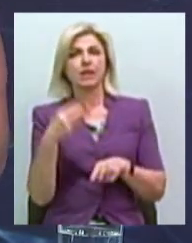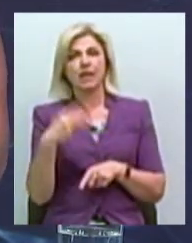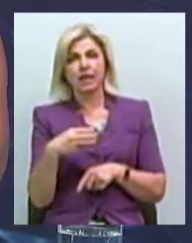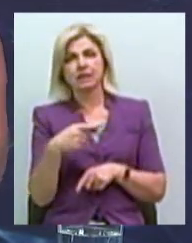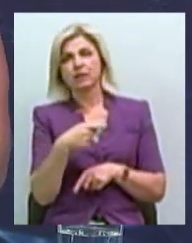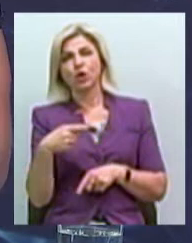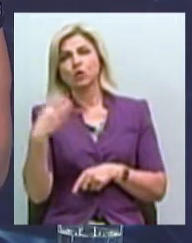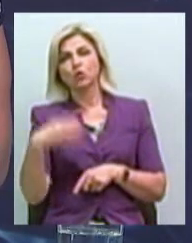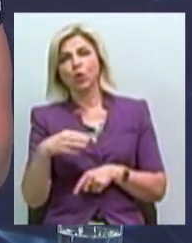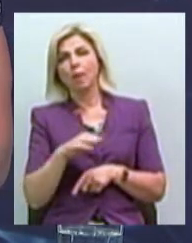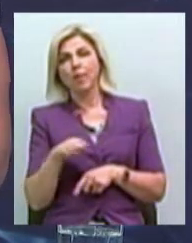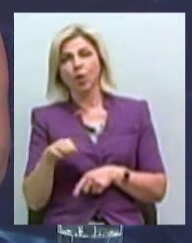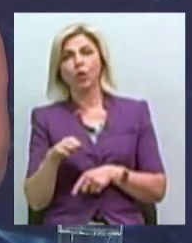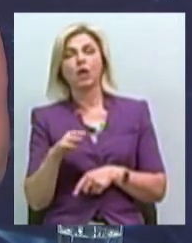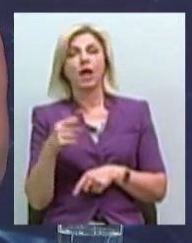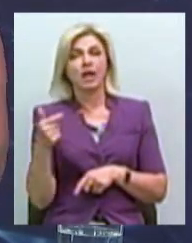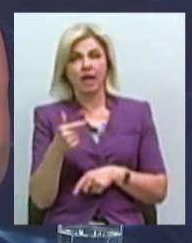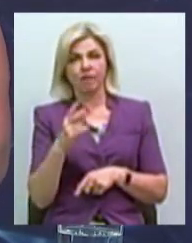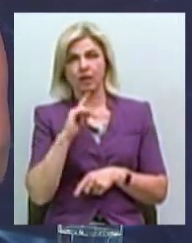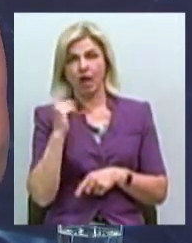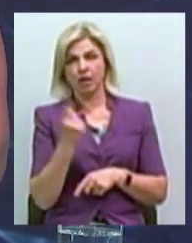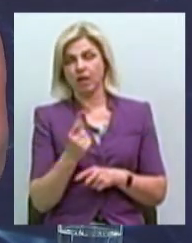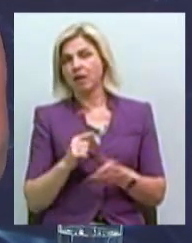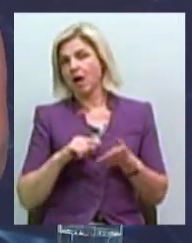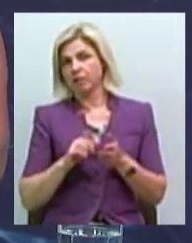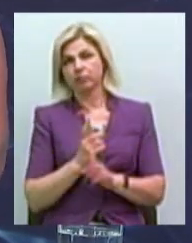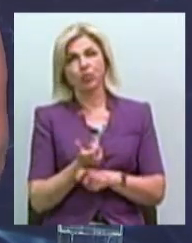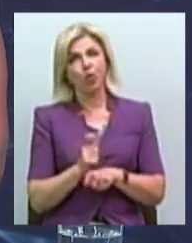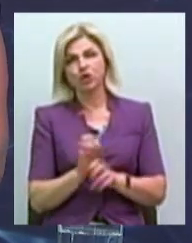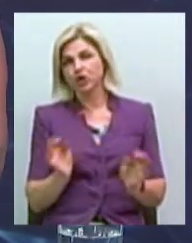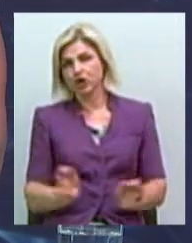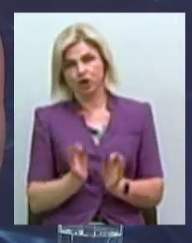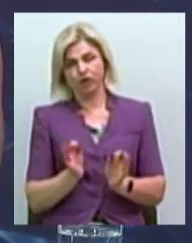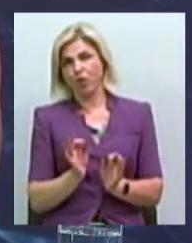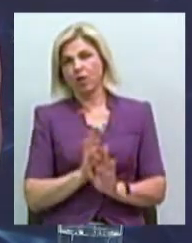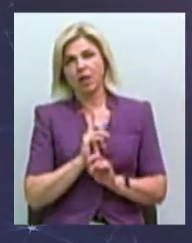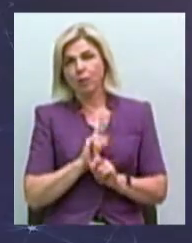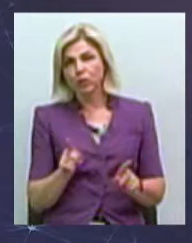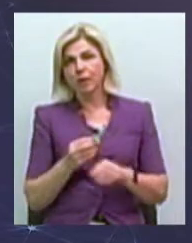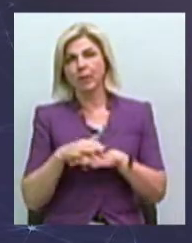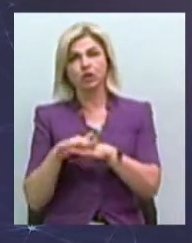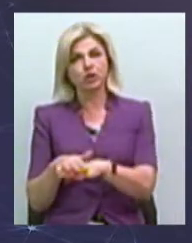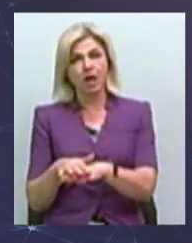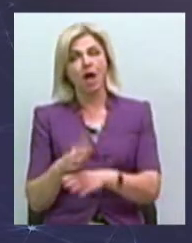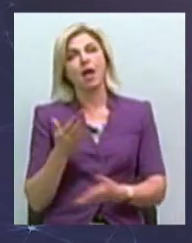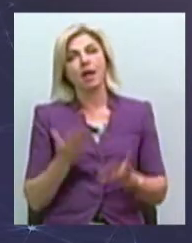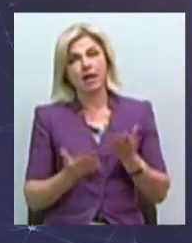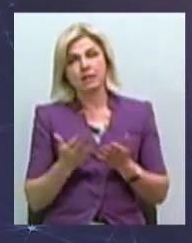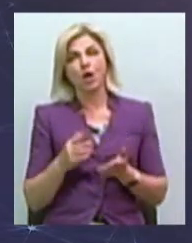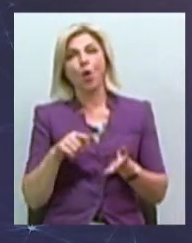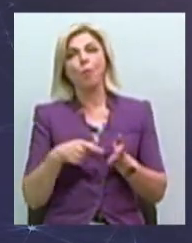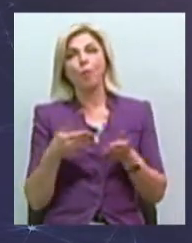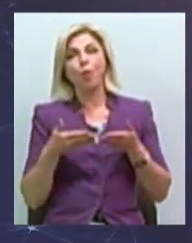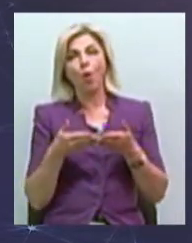30-40 мільйонів гривень на рік. Крапка. Більше від інвестора нічого порт не матиме. Але якщо порт буде міським,